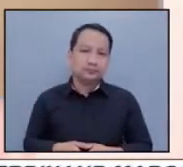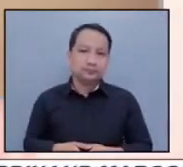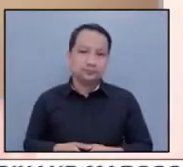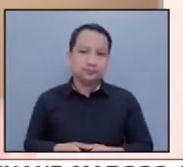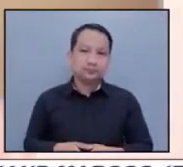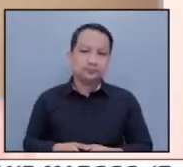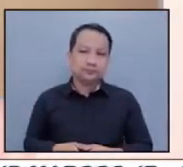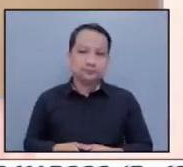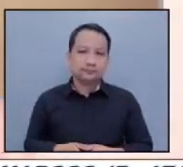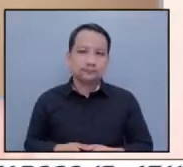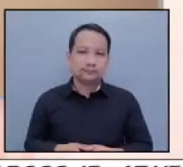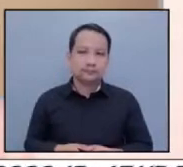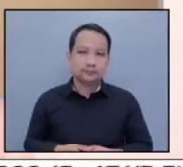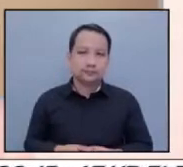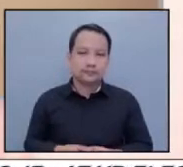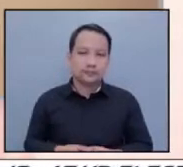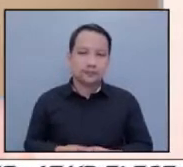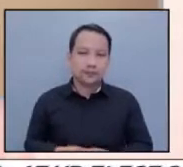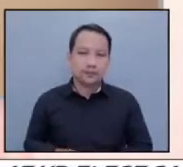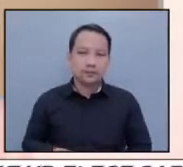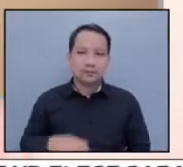Okay. Julin,